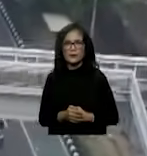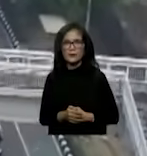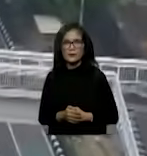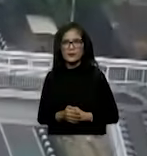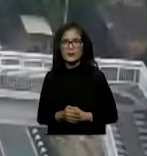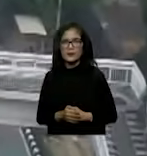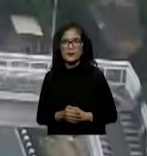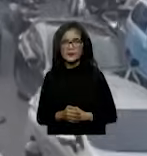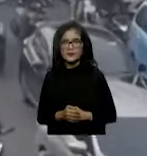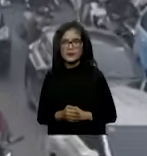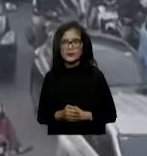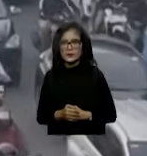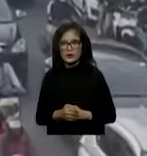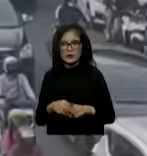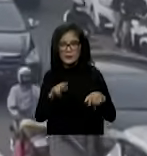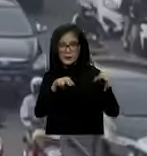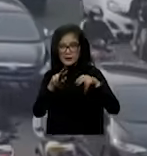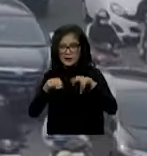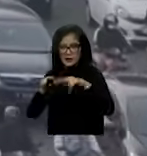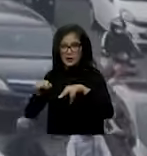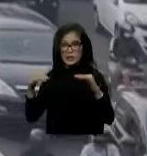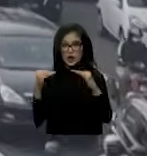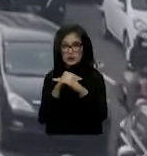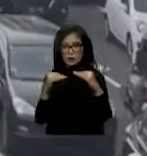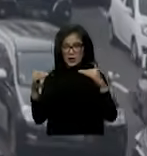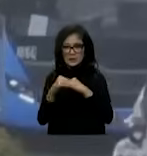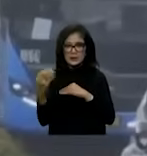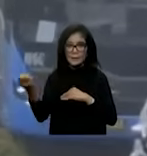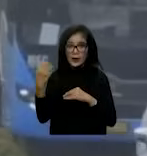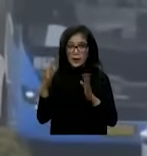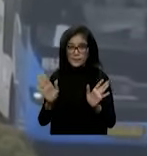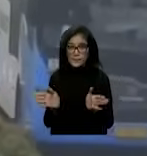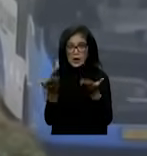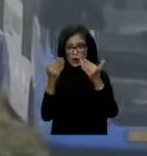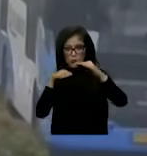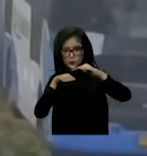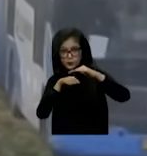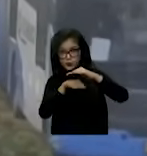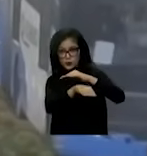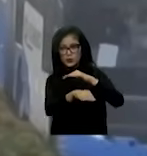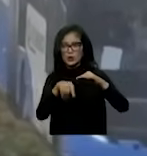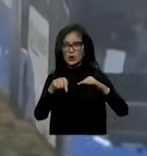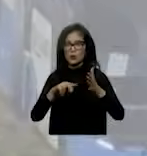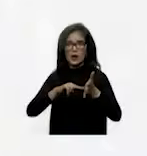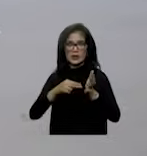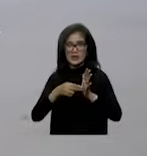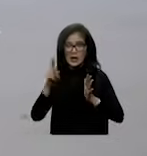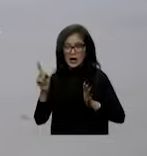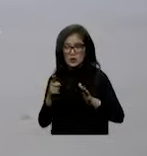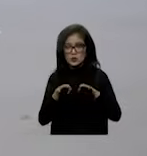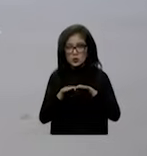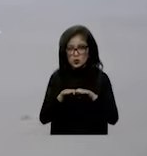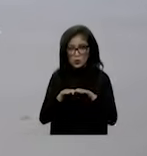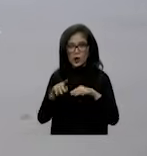pengamat transportasi Dedi Herlambang mengingatkan, pembangunan MRT harus dibarengi dengan peralihan dari kendaraan pribadi. di kita